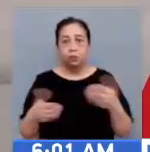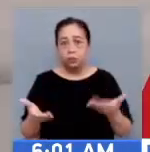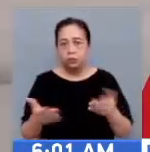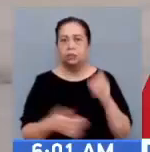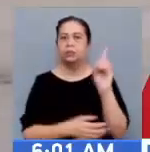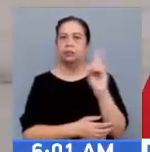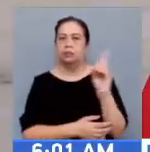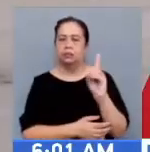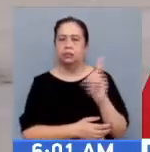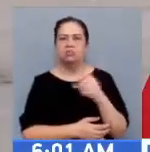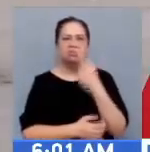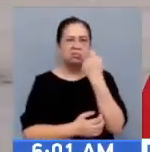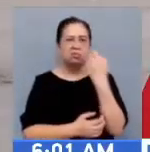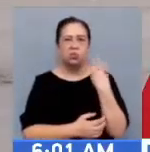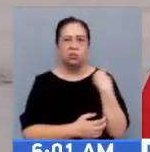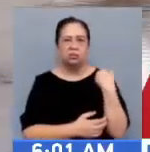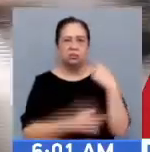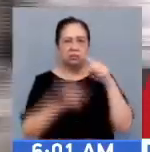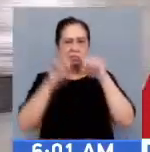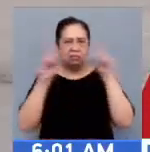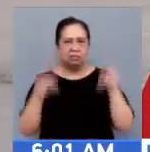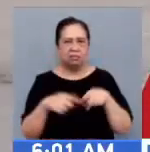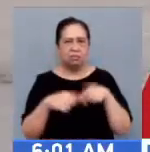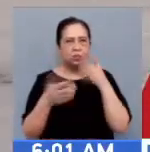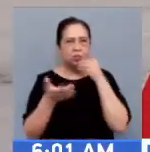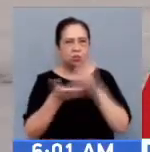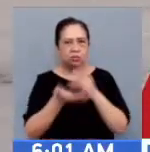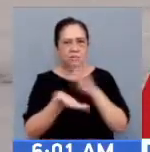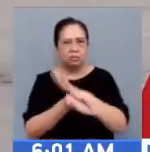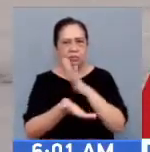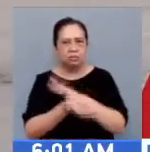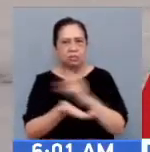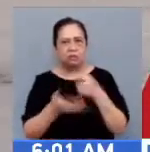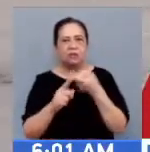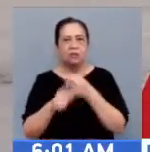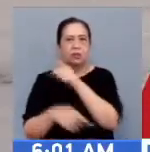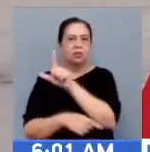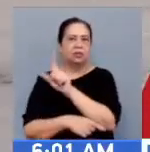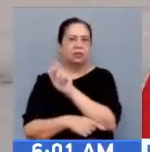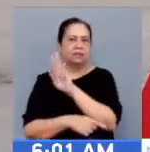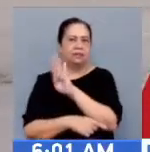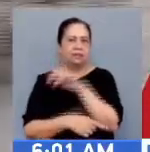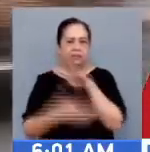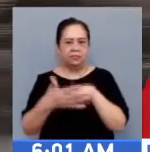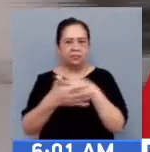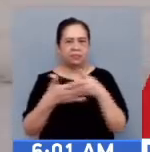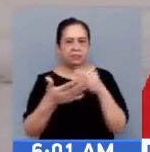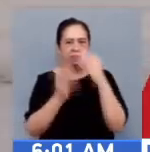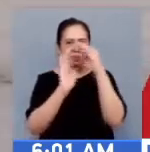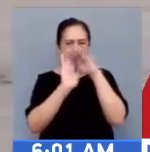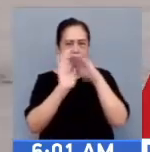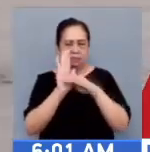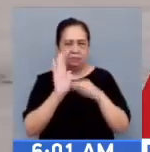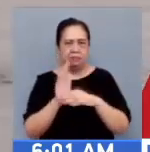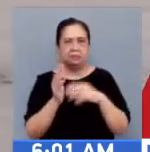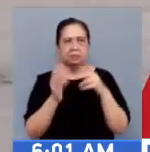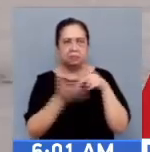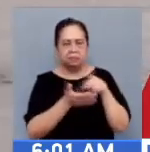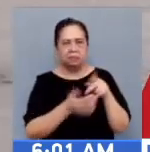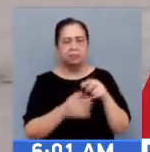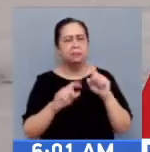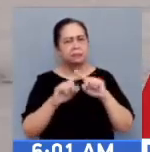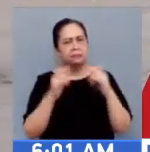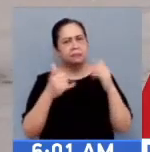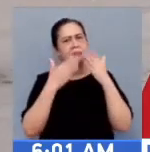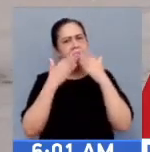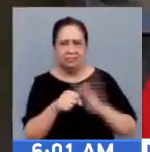raw kasi silang hawak na kaukulang dokumento na magmumula sa LTFRB. Nagpapasalamat naman sila dito pero talagang kulang